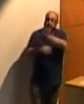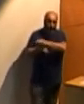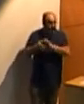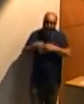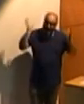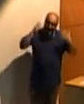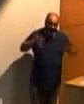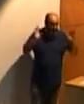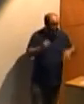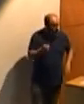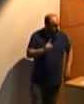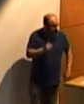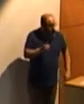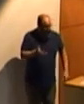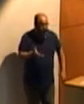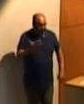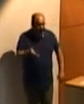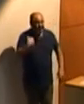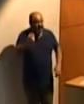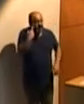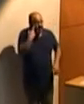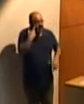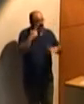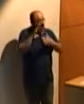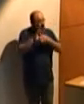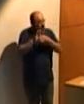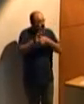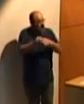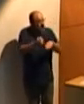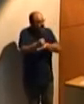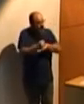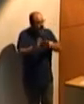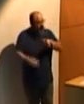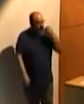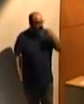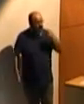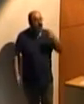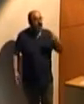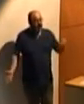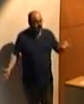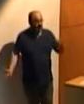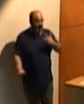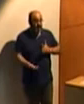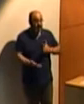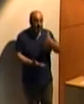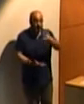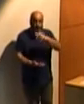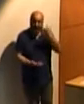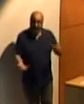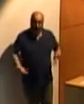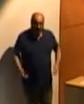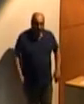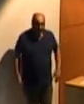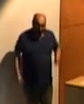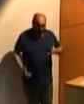la relation et si je pense la relation avant tout comme fond dans l'humain alors je me pose la question du transhumanisme est ce que le transhumanisme serait-il un